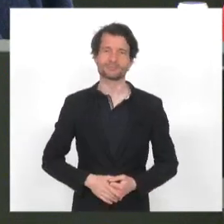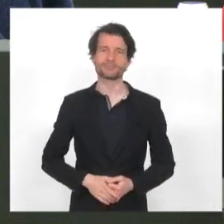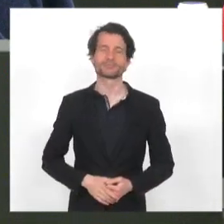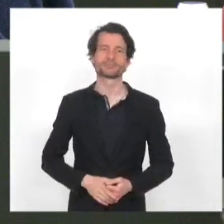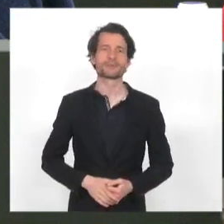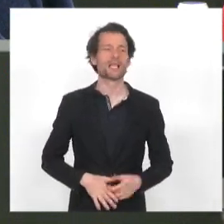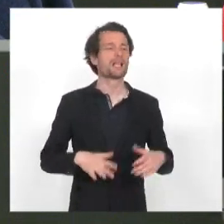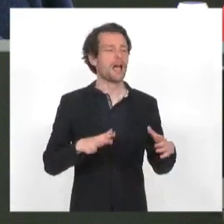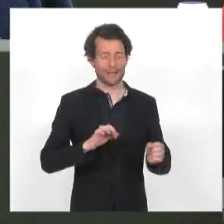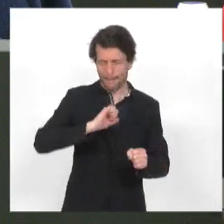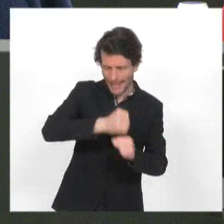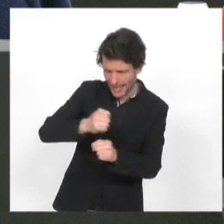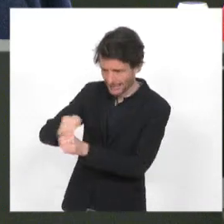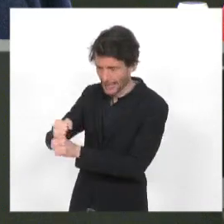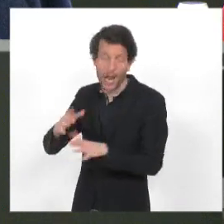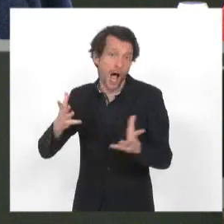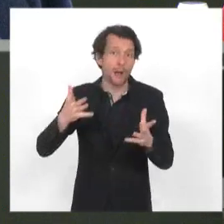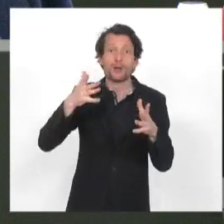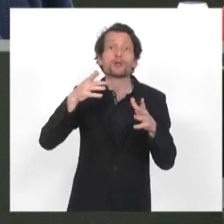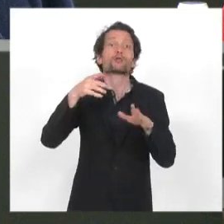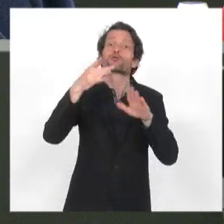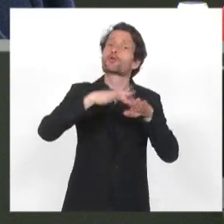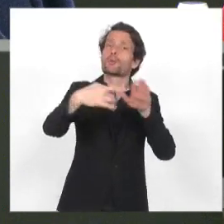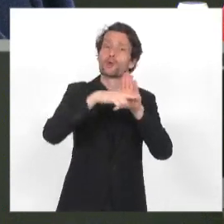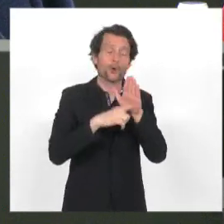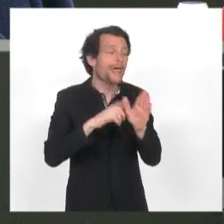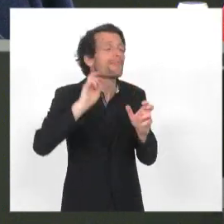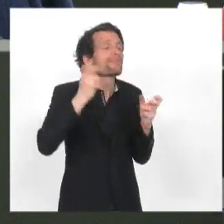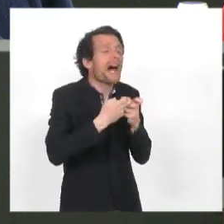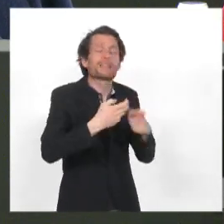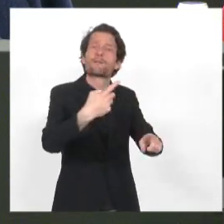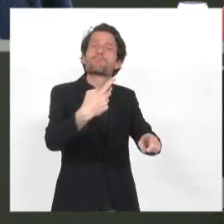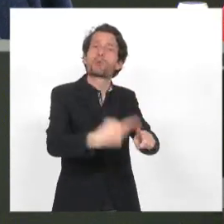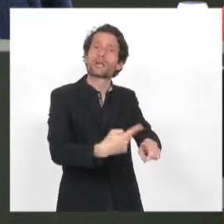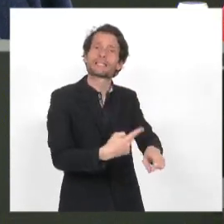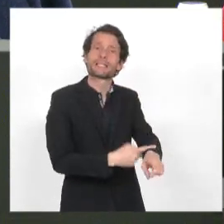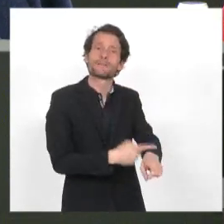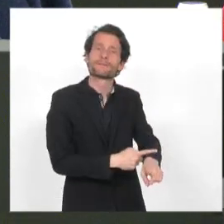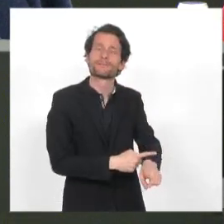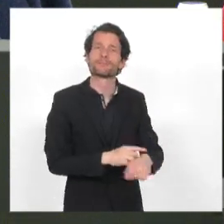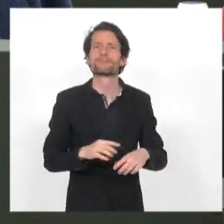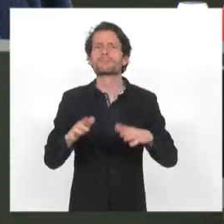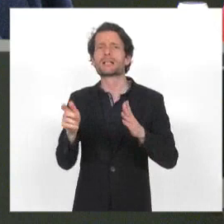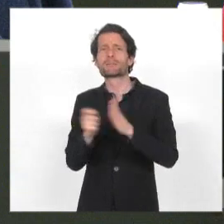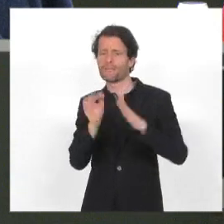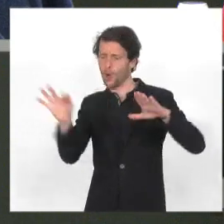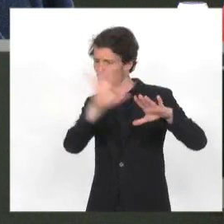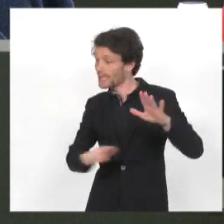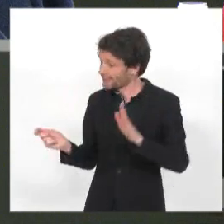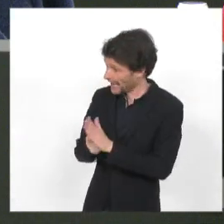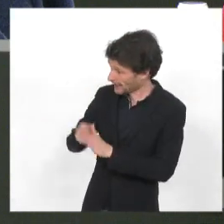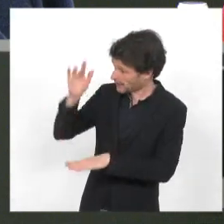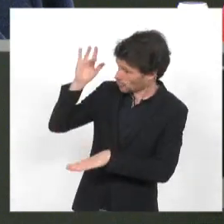pénalités, une mesure éprouvée, oui, la tarification progressive, partout où elle a été mise en œuvre, a permis de réduire la